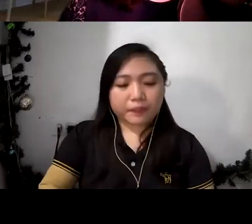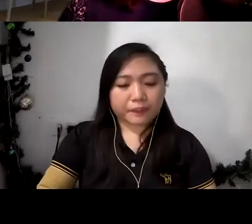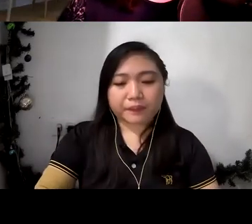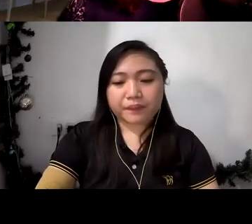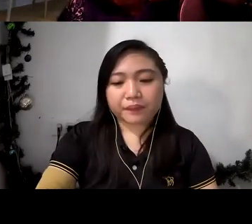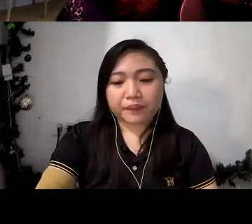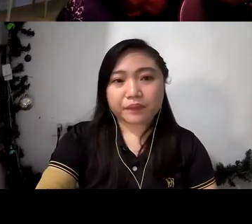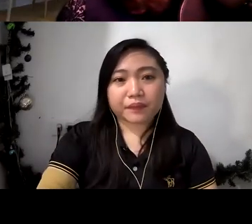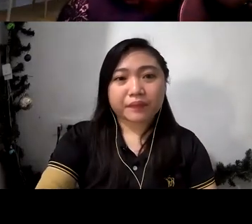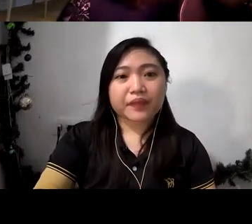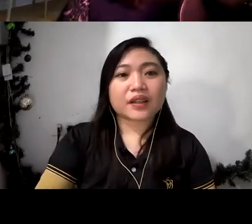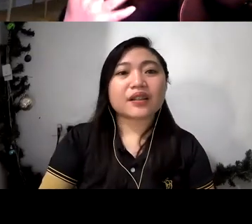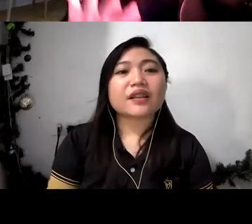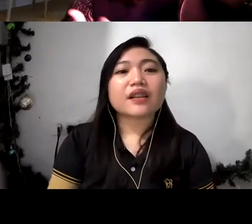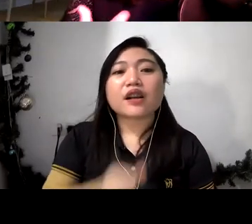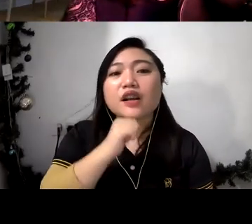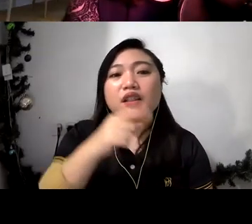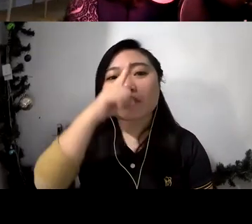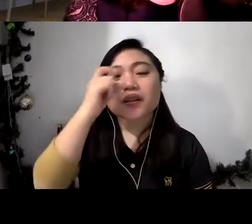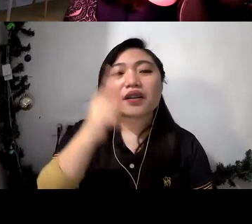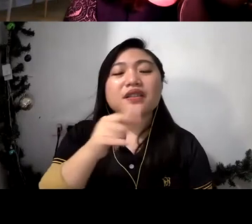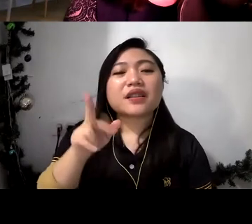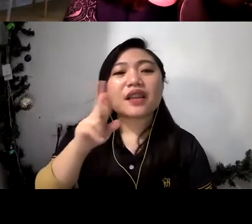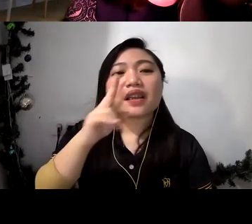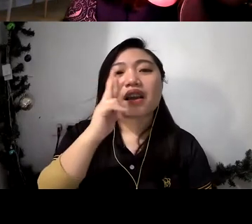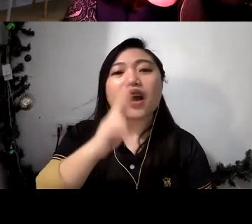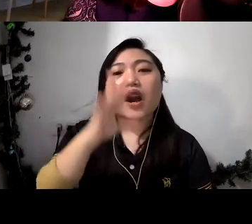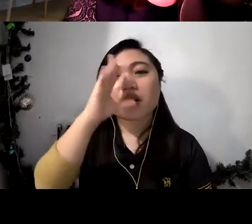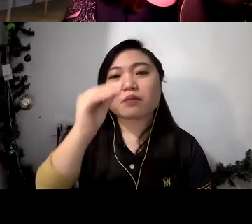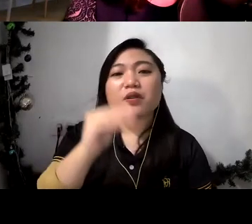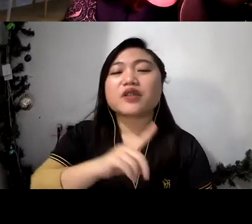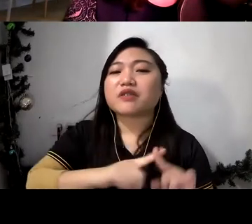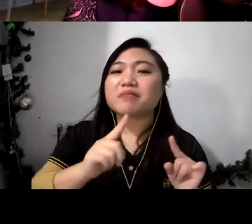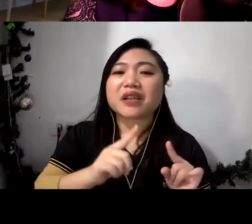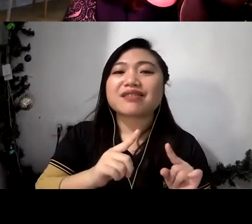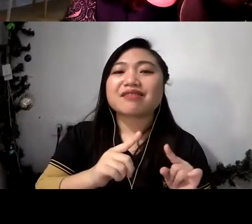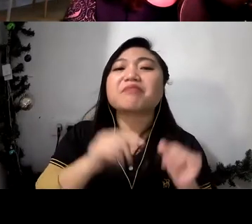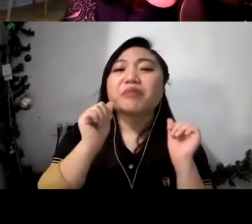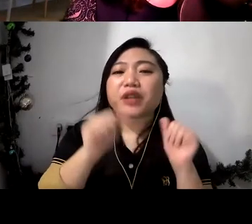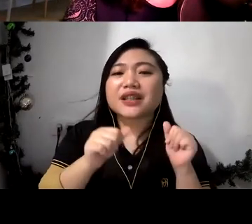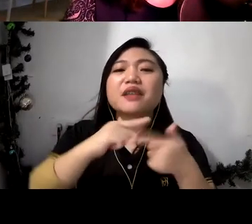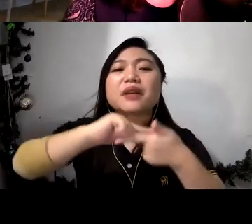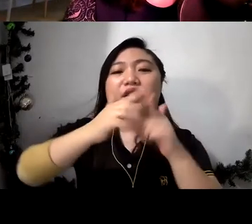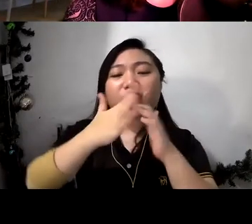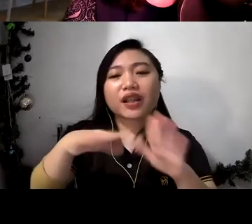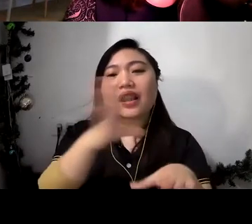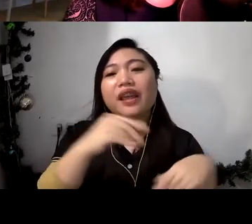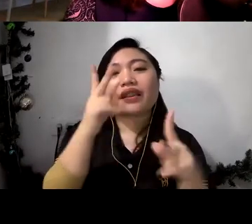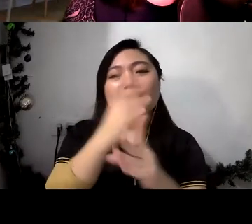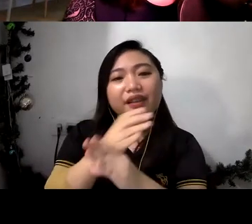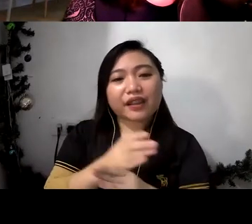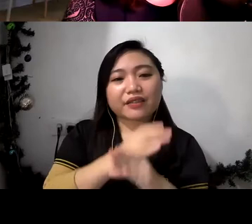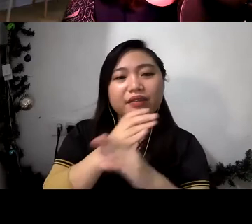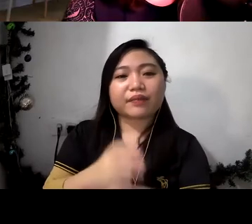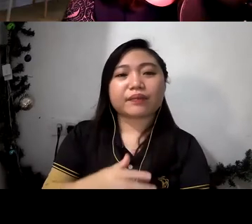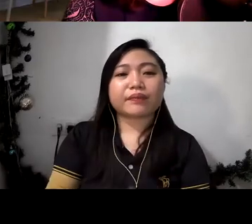no, I'm sorry, meron po, actually meron po ako isang presentation, pero because of the time, no, I'm sending